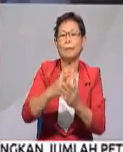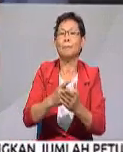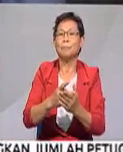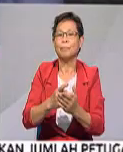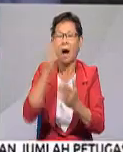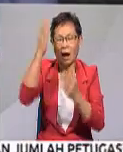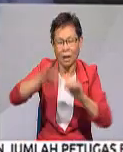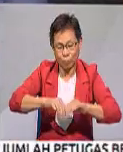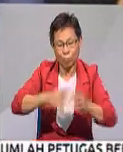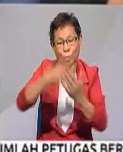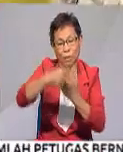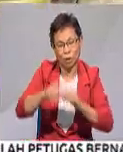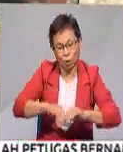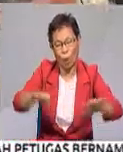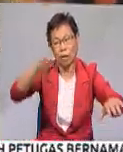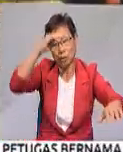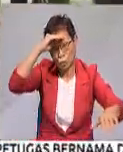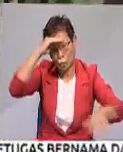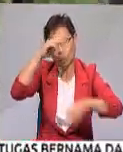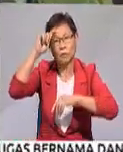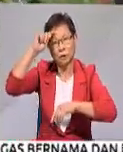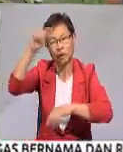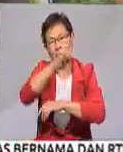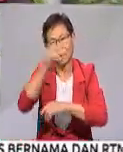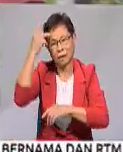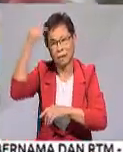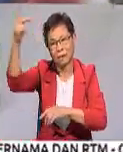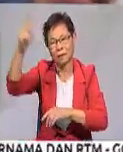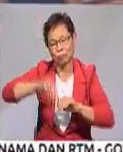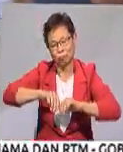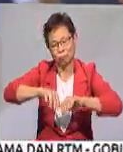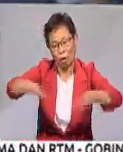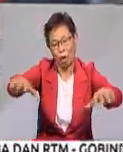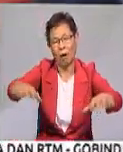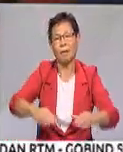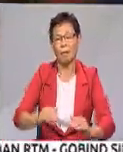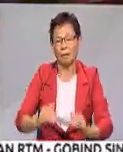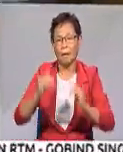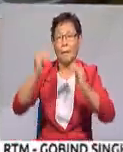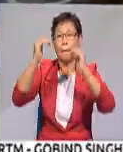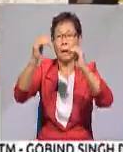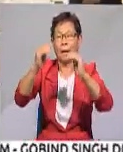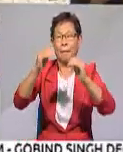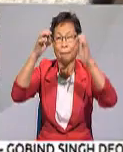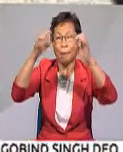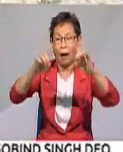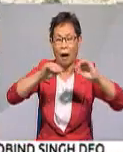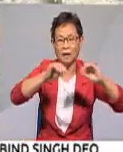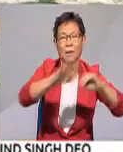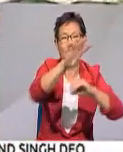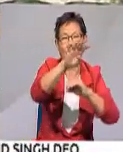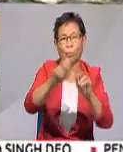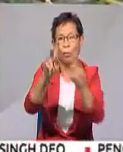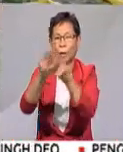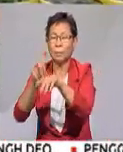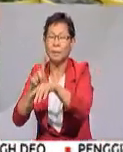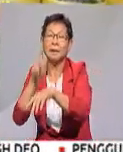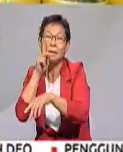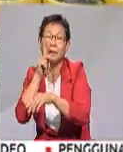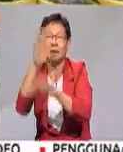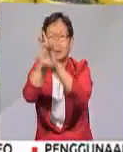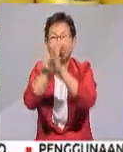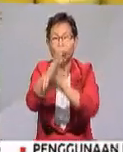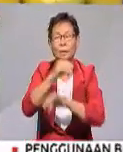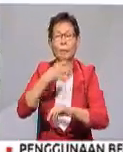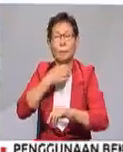akan diperluas ke Johor, Terengganu dan Kelantan. Pelaksanaannya di peringkat pendidikan melibatkan 40 kampung di Kedah, Sarawak